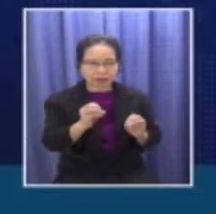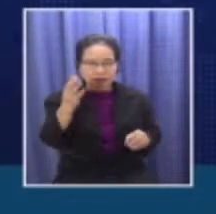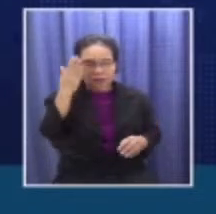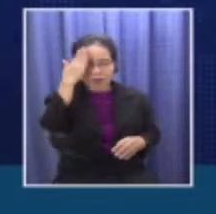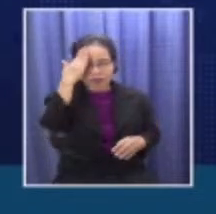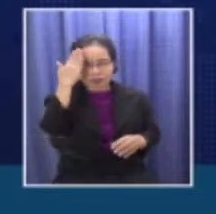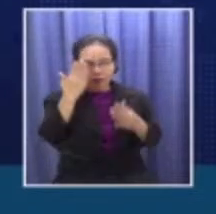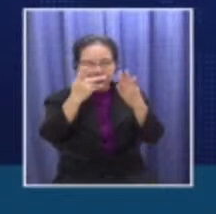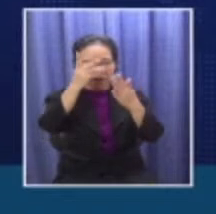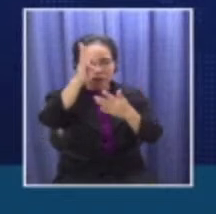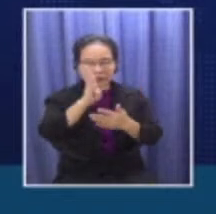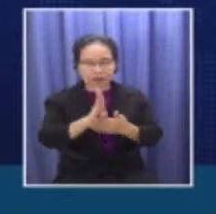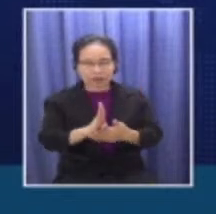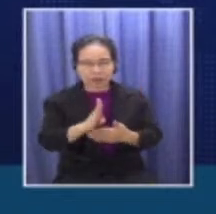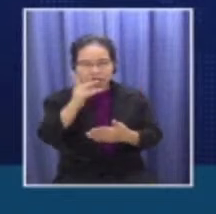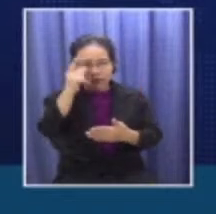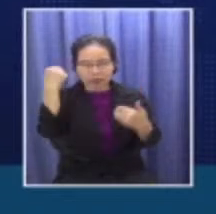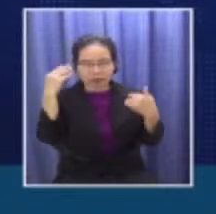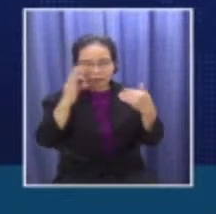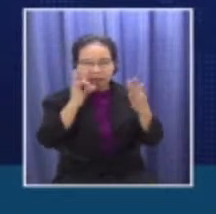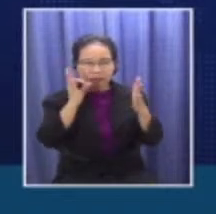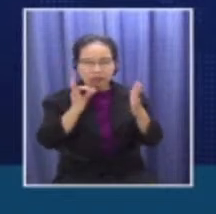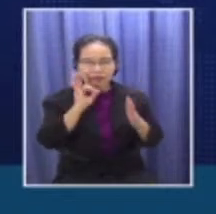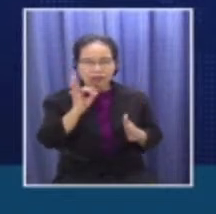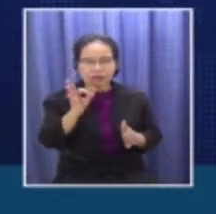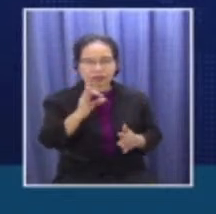ne mu deɛ yɛsua saa